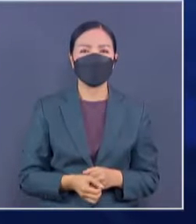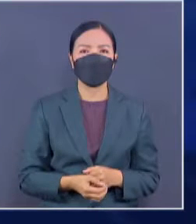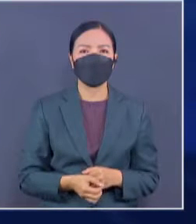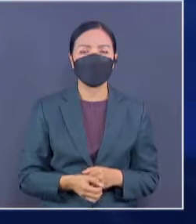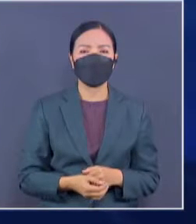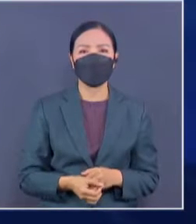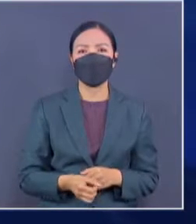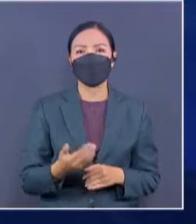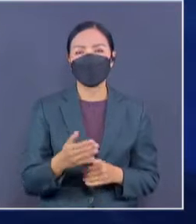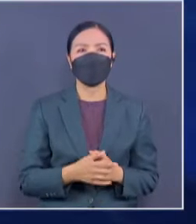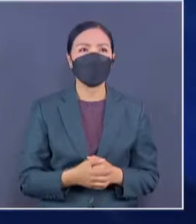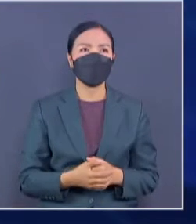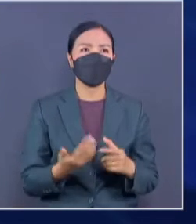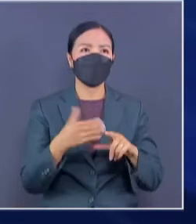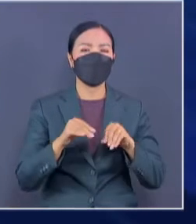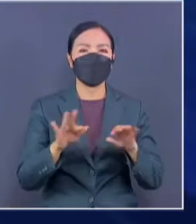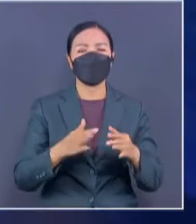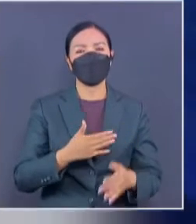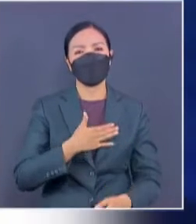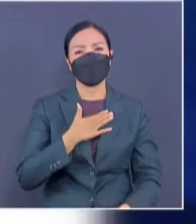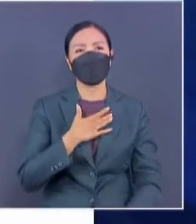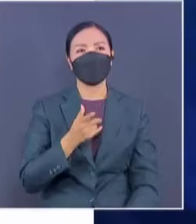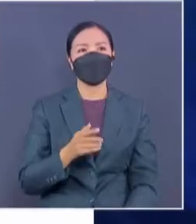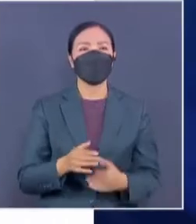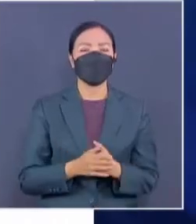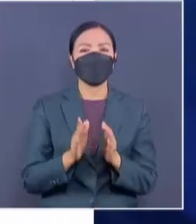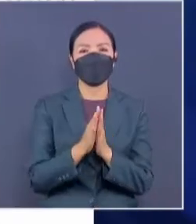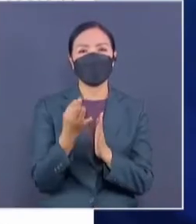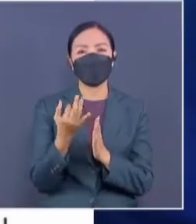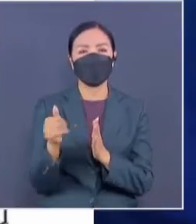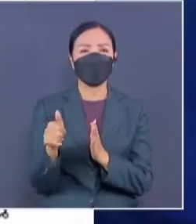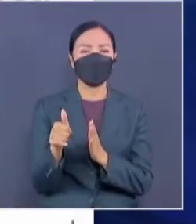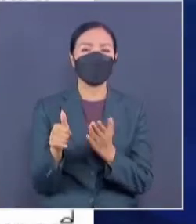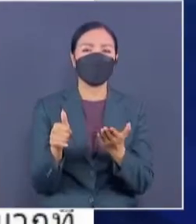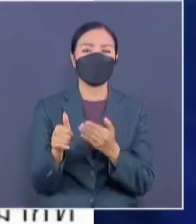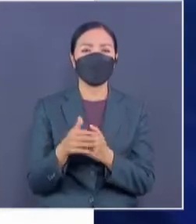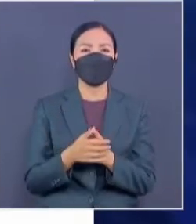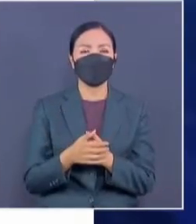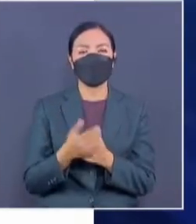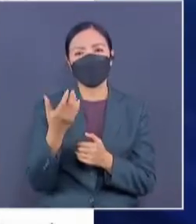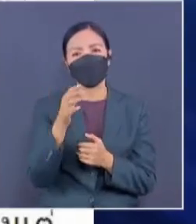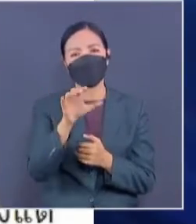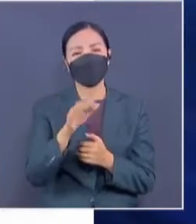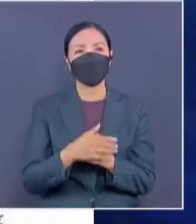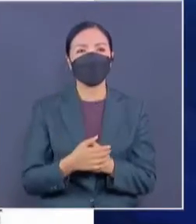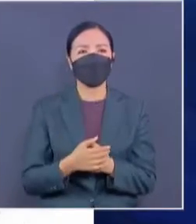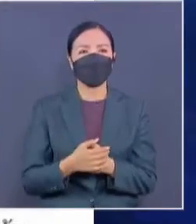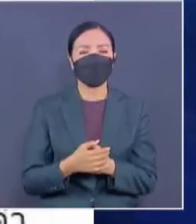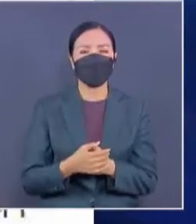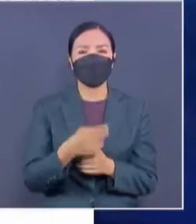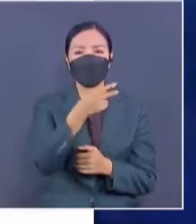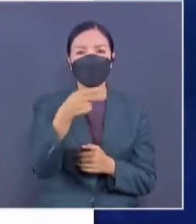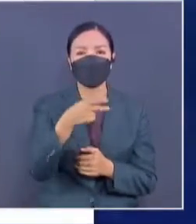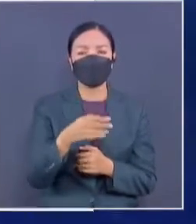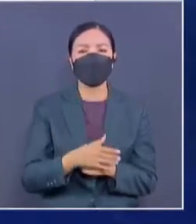ในโลกออนไลน์ครับมีการแชร์เรื่องราวสุดประทับใจเรื่องนี้ครับจากผู้ใช้ Facebook รายหนึ่งครับคุณผู้ชมครับโพสต์ภาพพร้อมกับระบุข้อความบอกว่